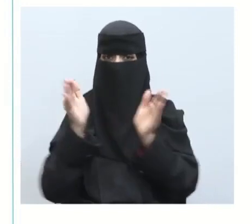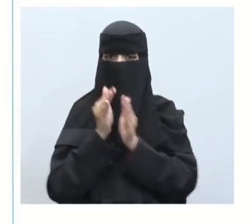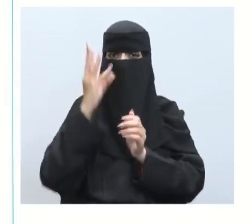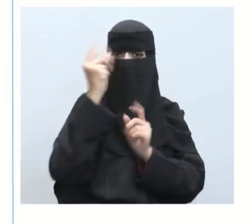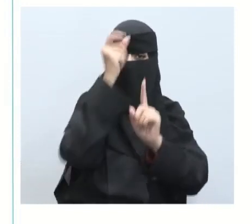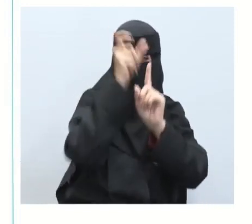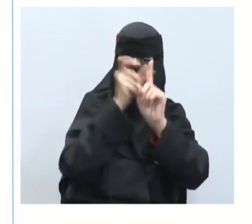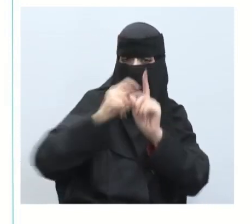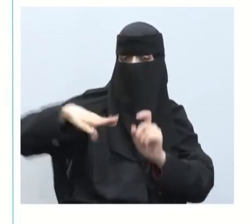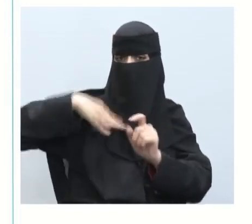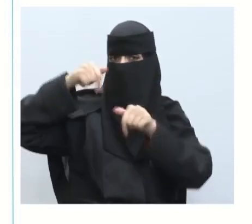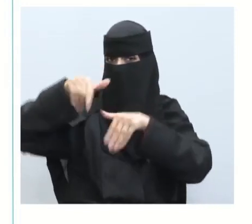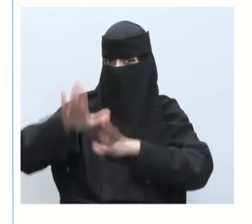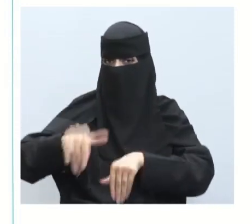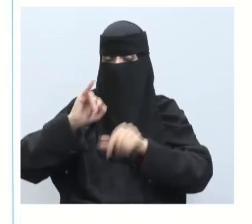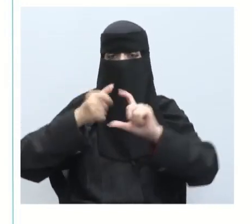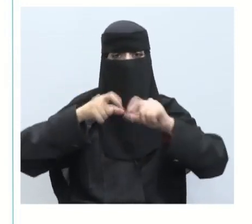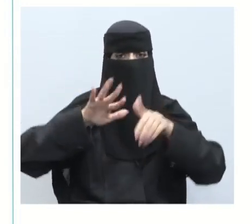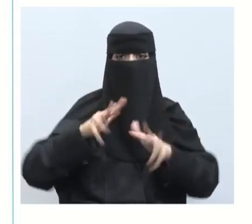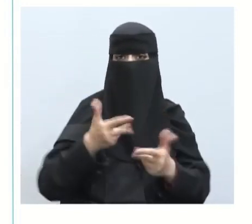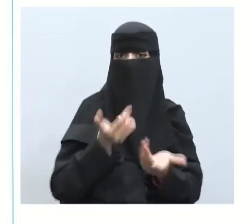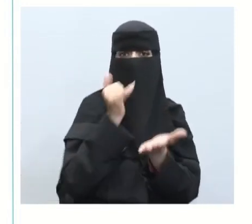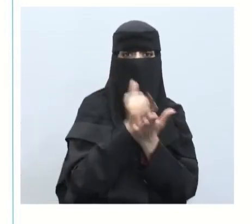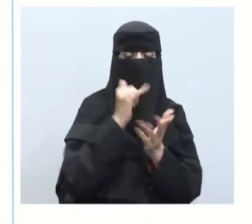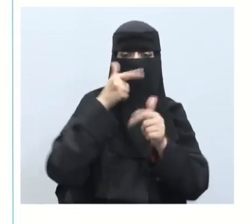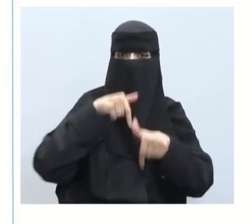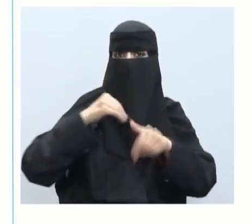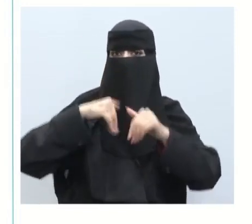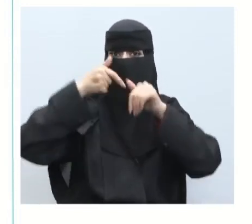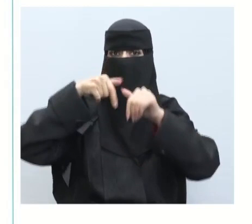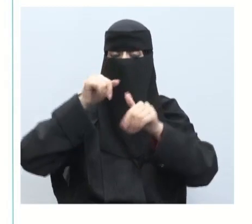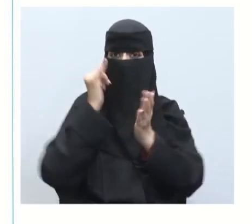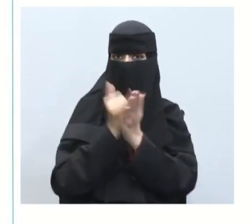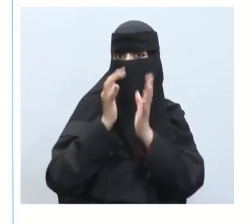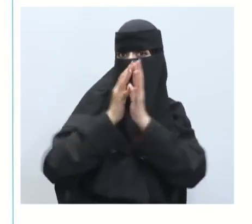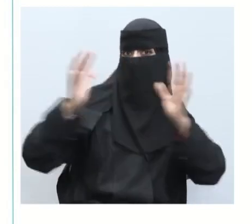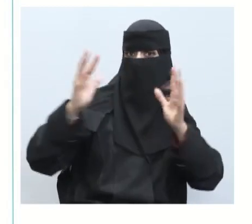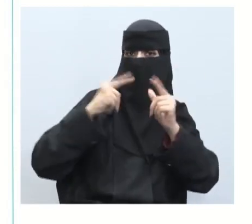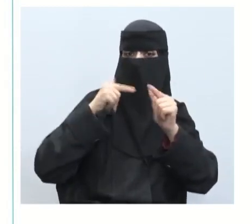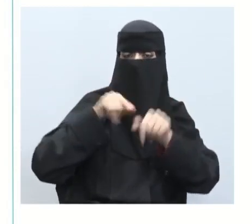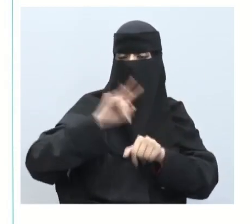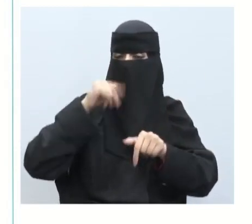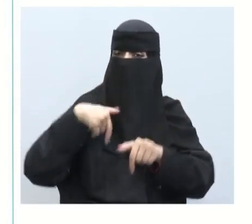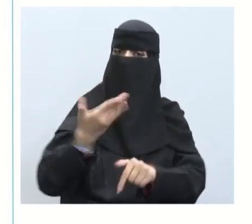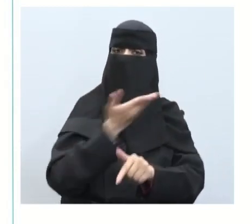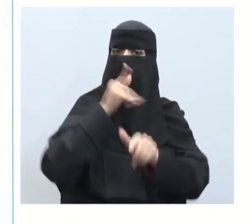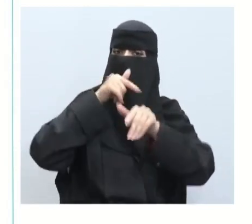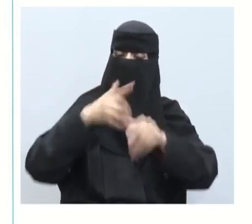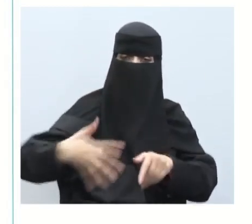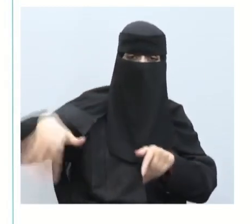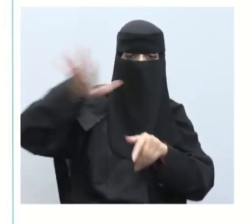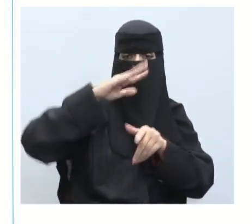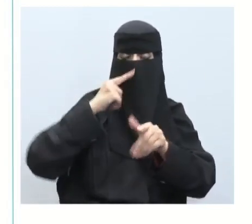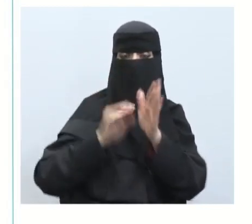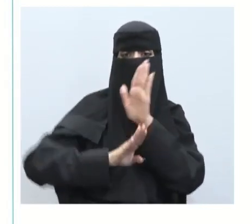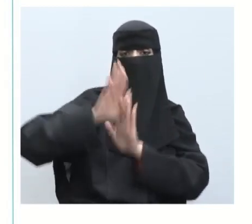المديرين عددهم في هذه المنظمه مسؤوليات الاداره هل لديها صلاحيات كبيره ام لا كل ذلك بالتاكيد سيؤثر على